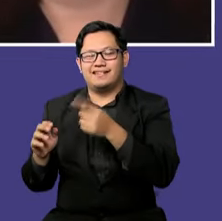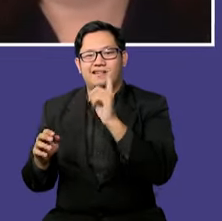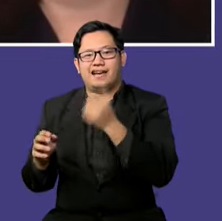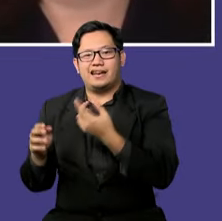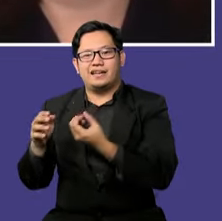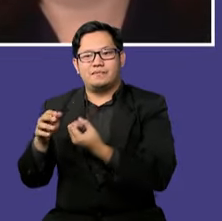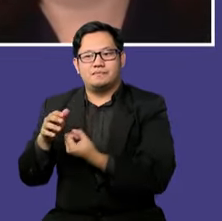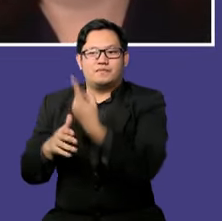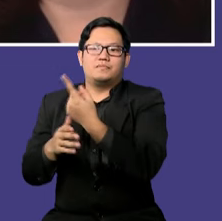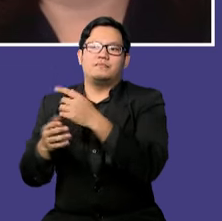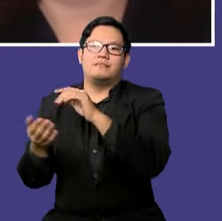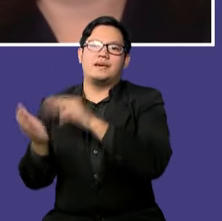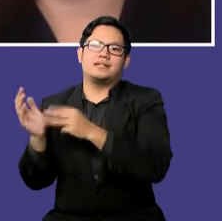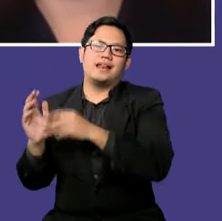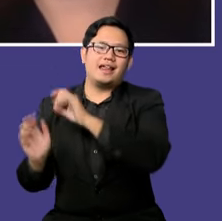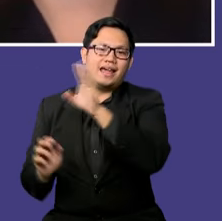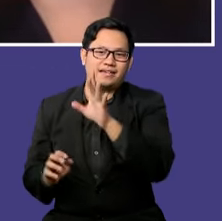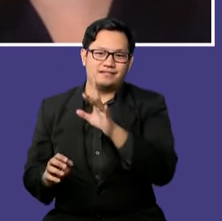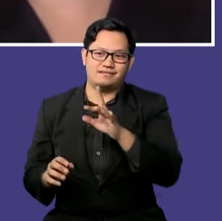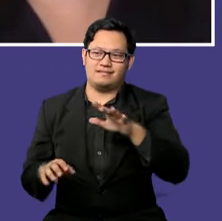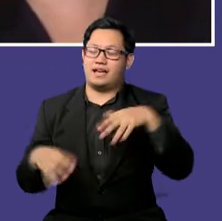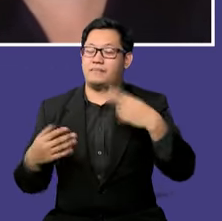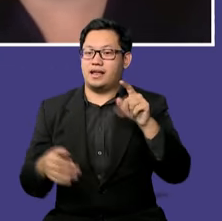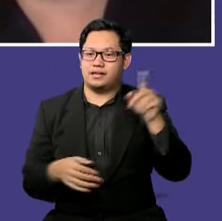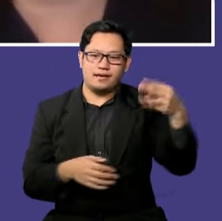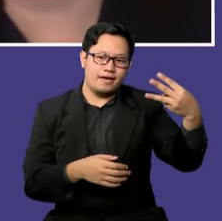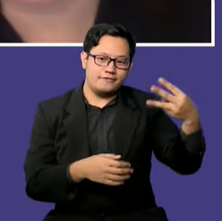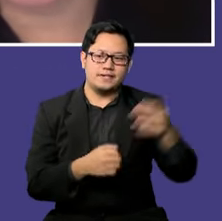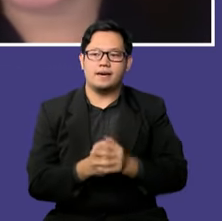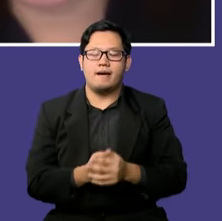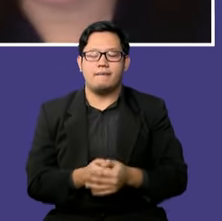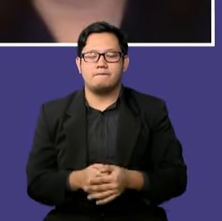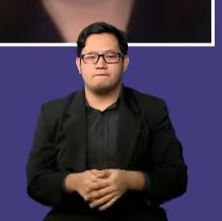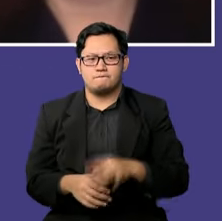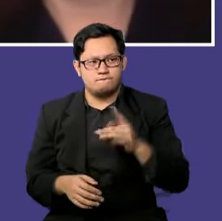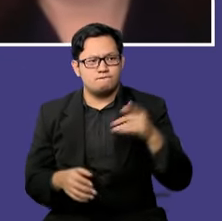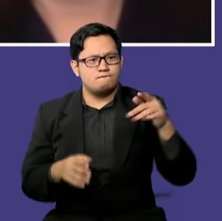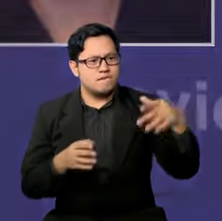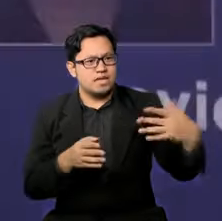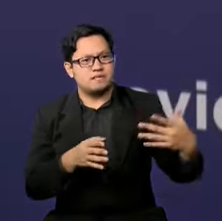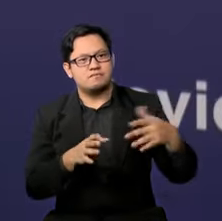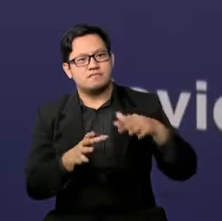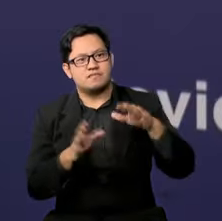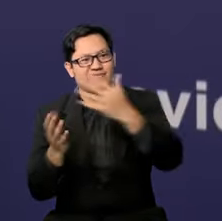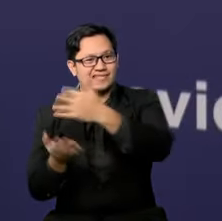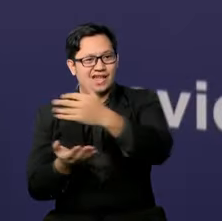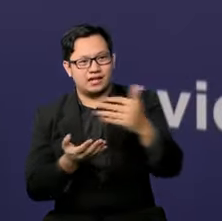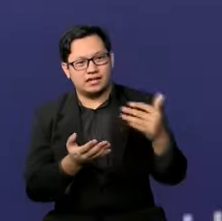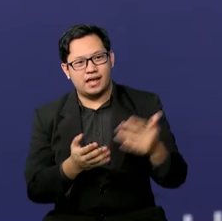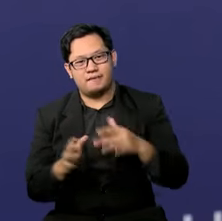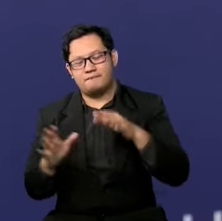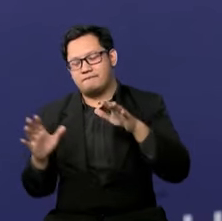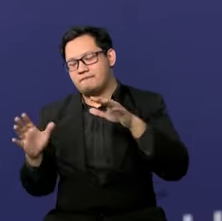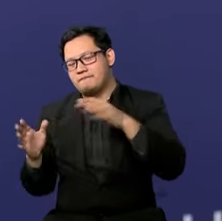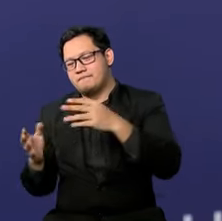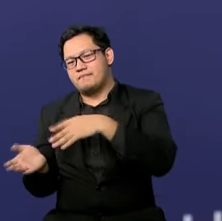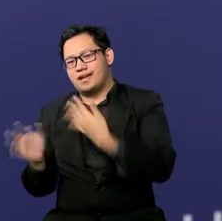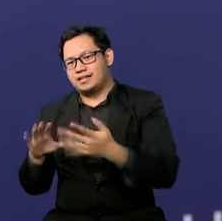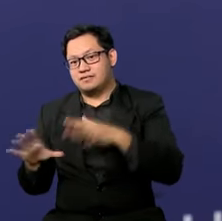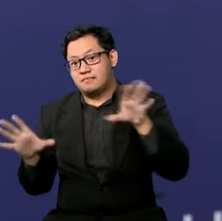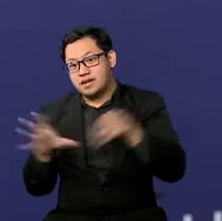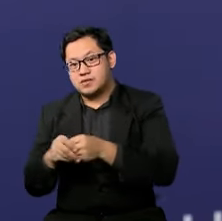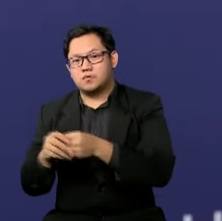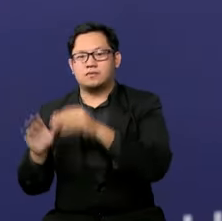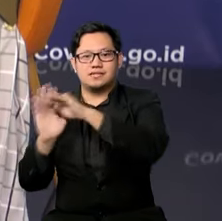termasuklah yang baik juga mau tanya ini berhubungan sama kesemuanya akan pakaian sendiri masuk ke dalam kriteria untuk zona masuk